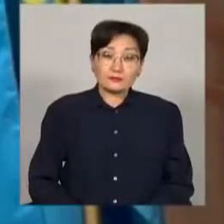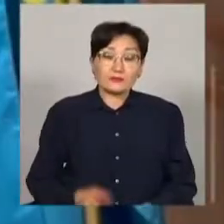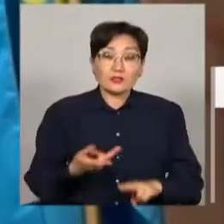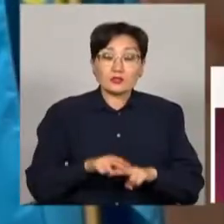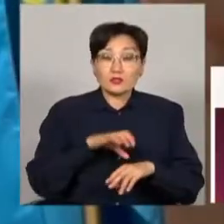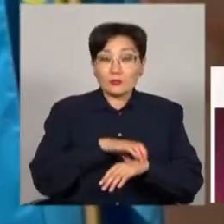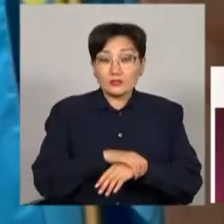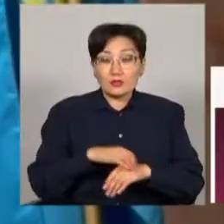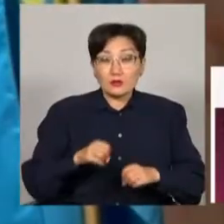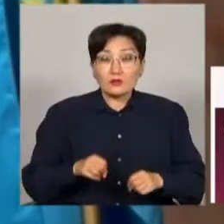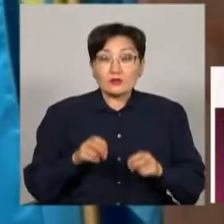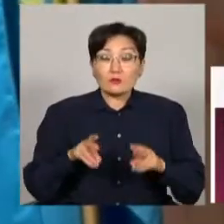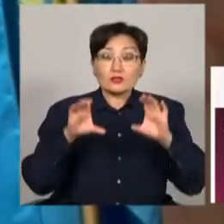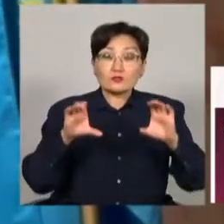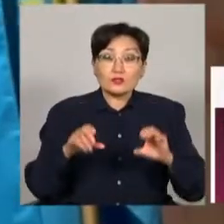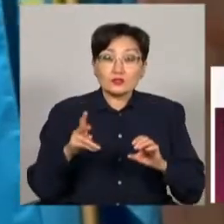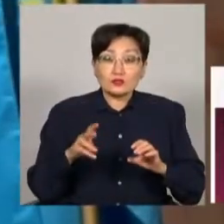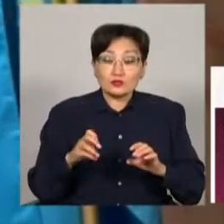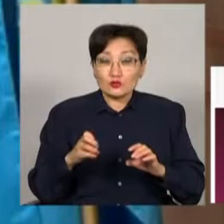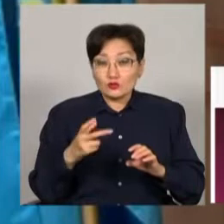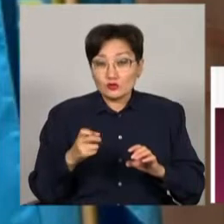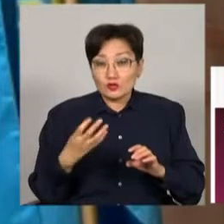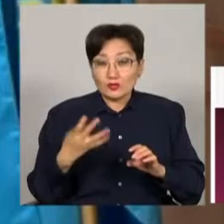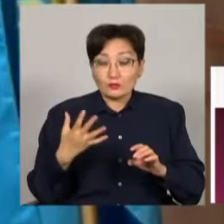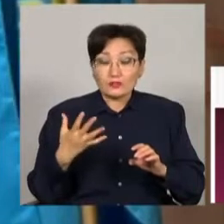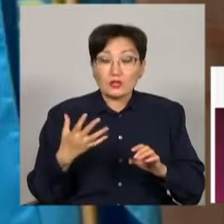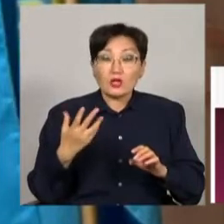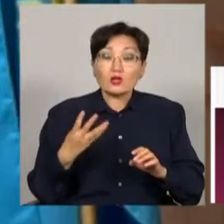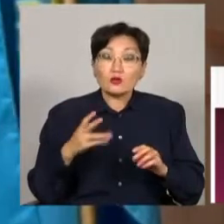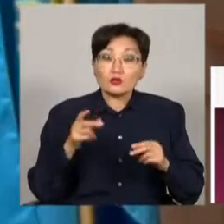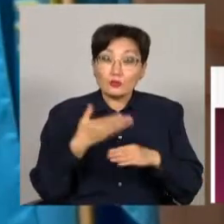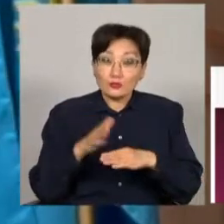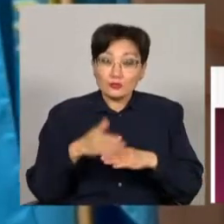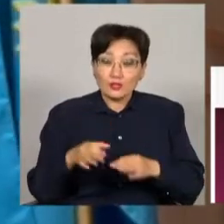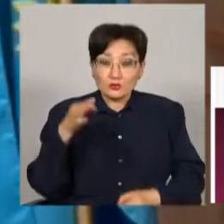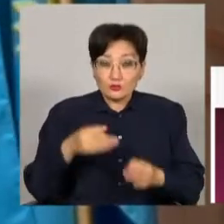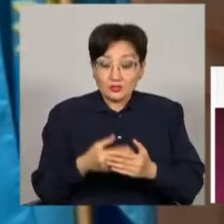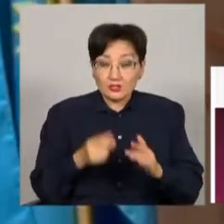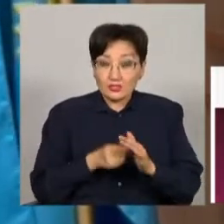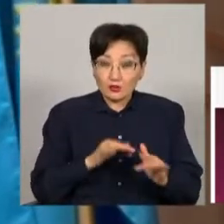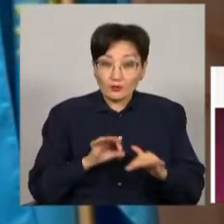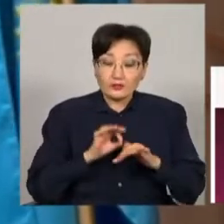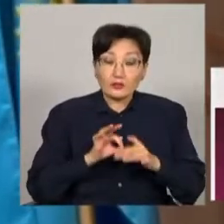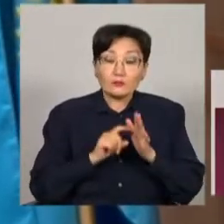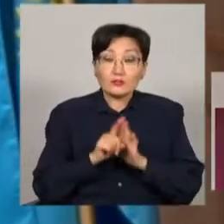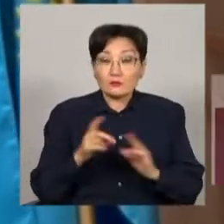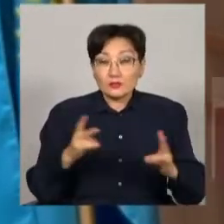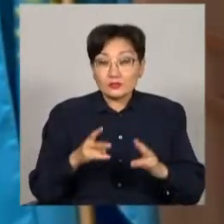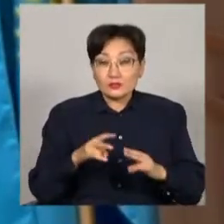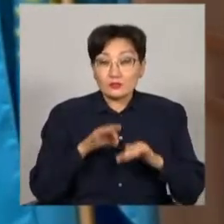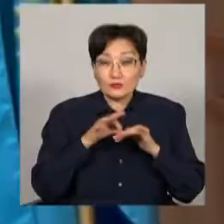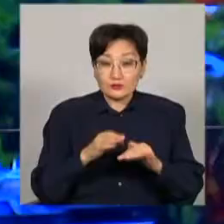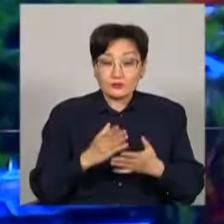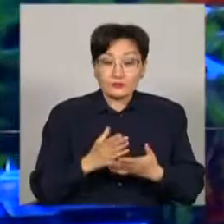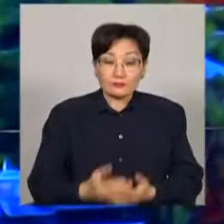Аталған дерек бойынша қылмыстық кодекстің 345-ші бабы 4-ші бөлігімен сотқа дейінгі тергеу амалдары басталды. Қажетті сараптамалар